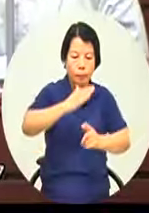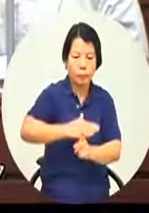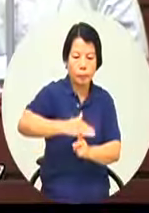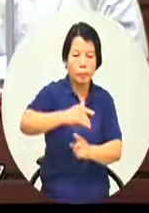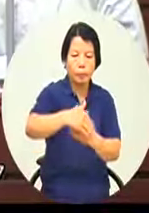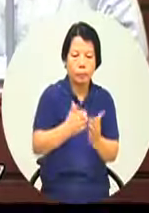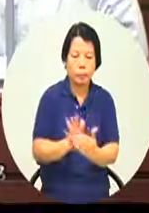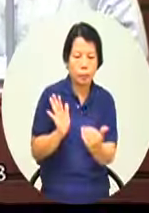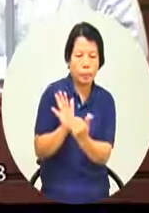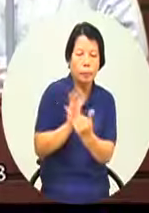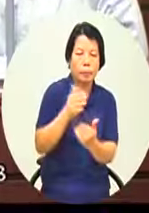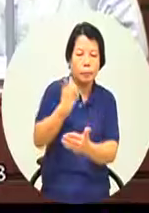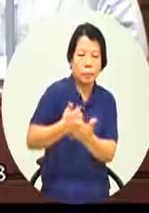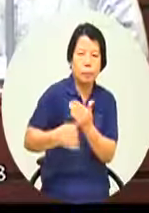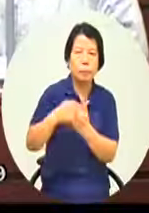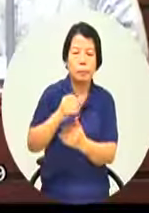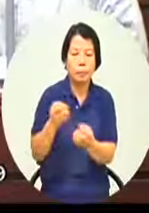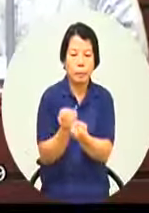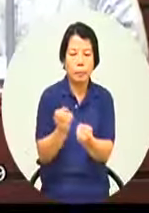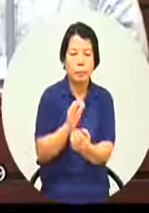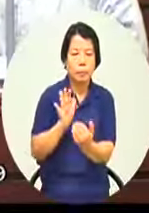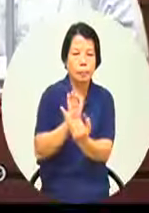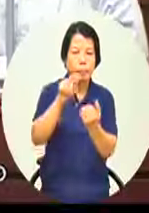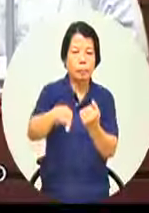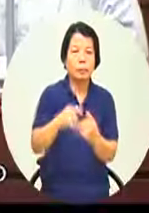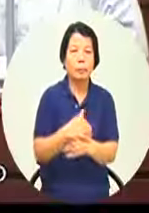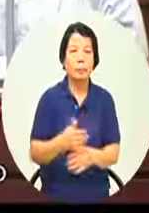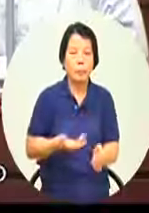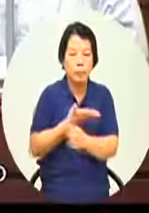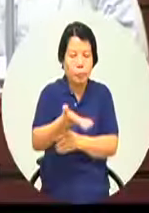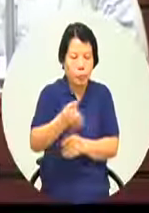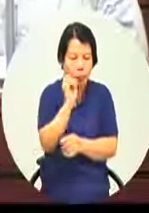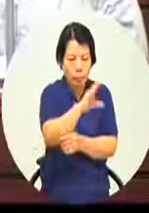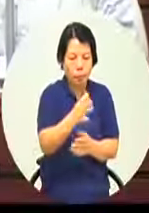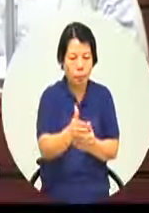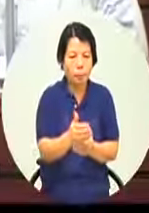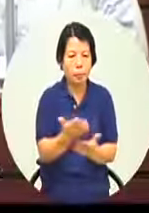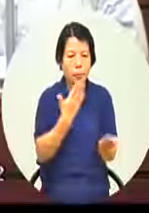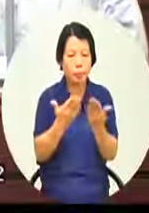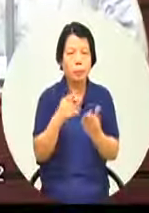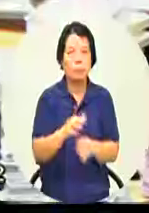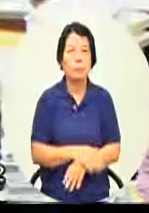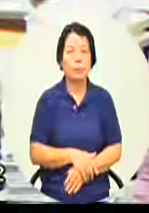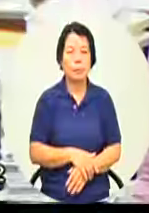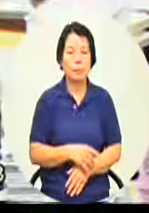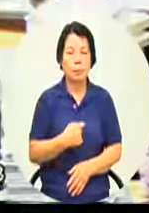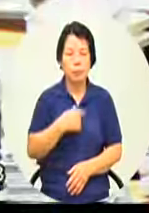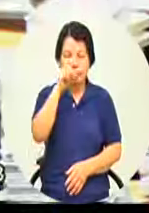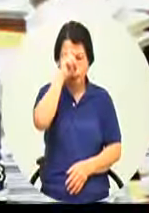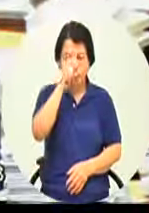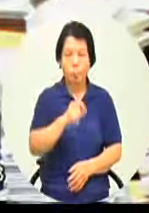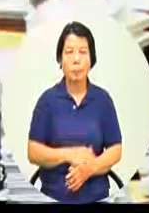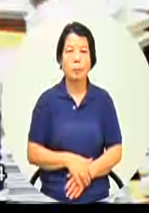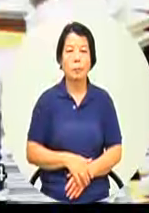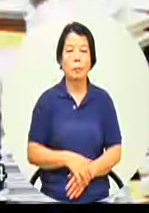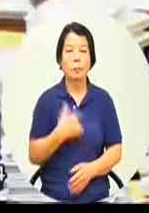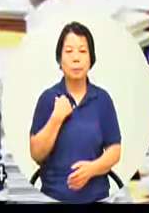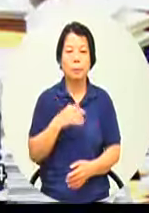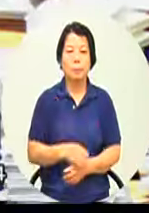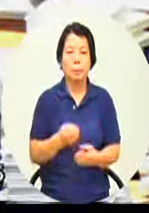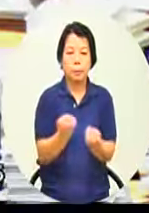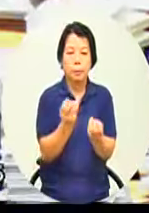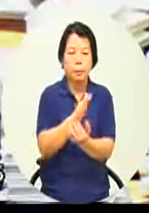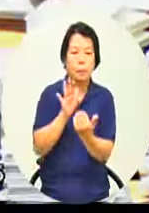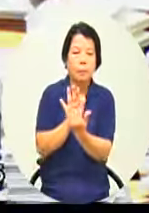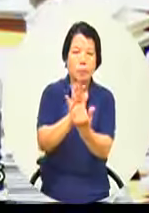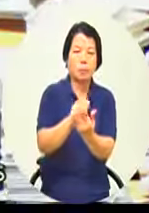灾减灾。那我们会透过一些讯息的传播让他知道。 好，谢谢局长。那我期待就是说，等防灾社区他们